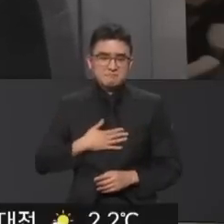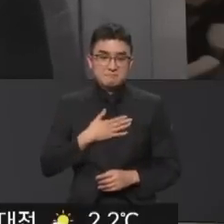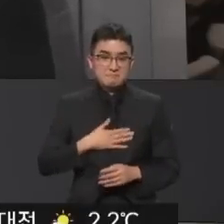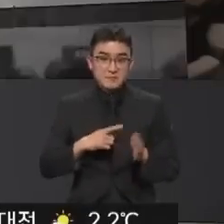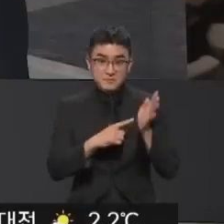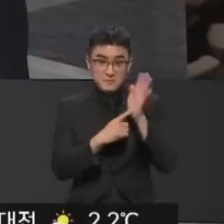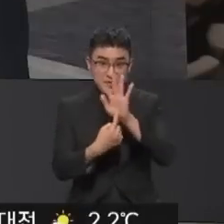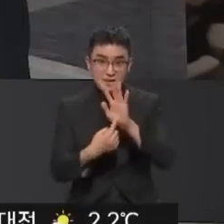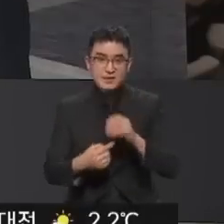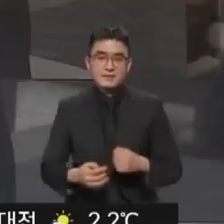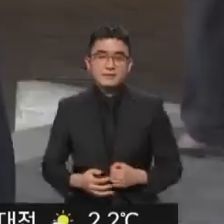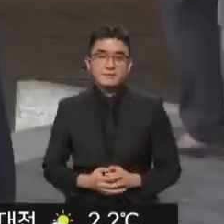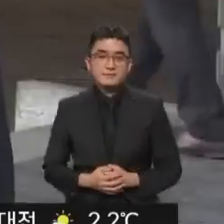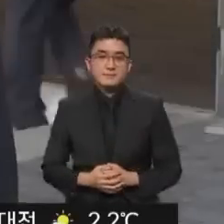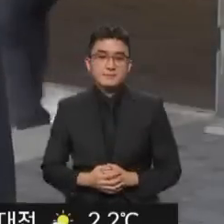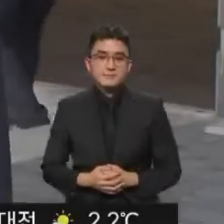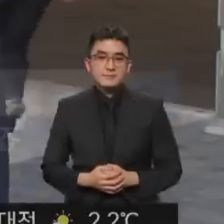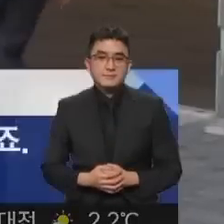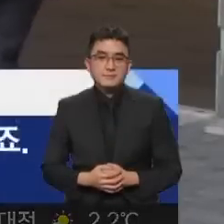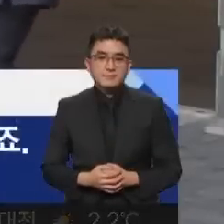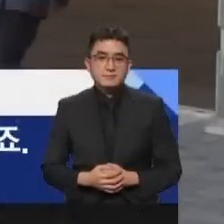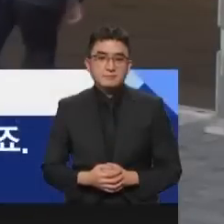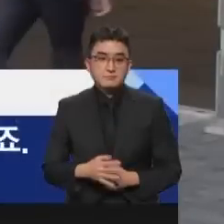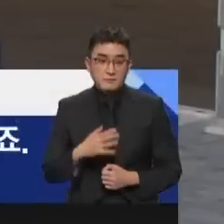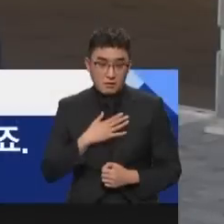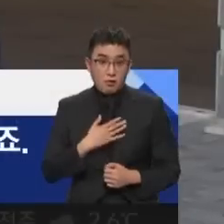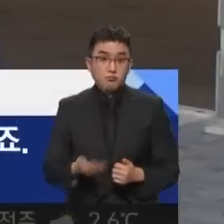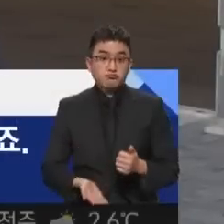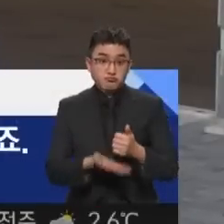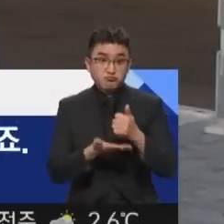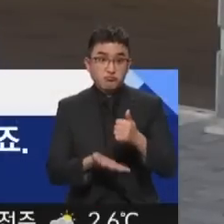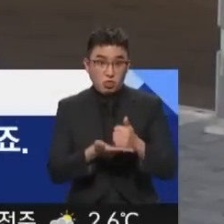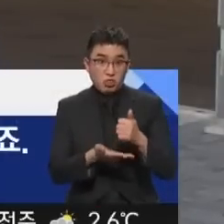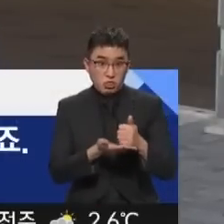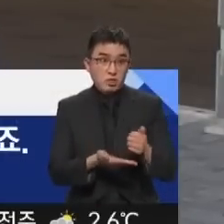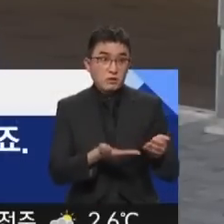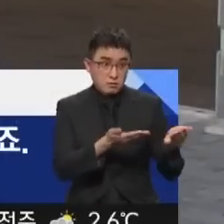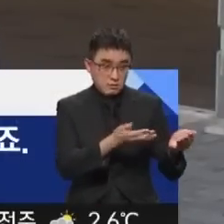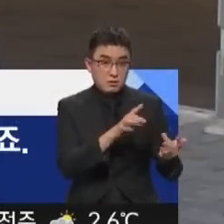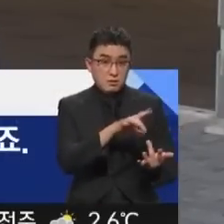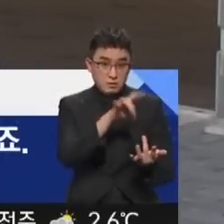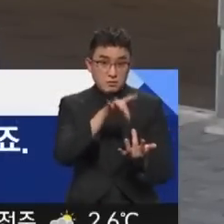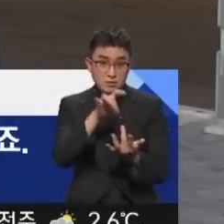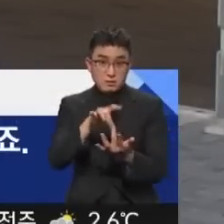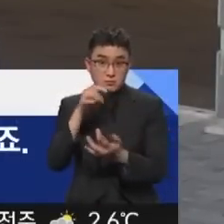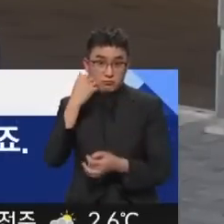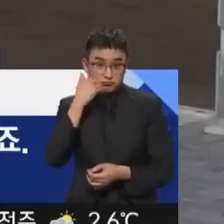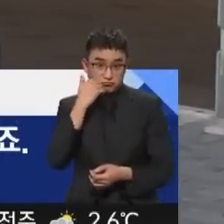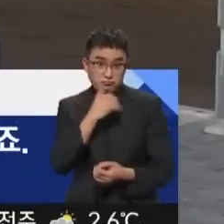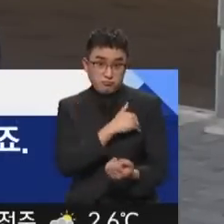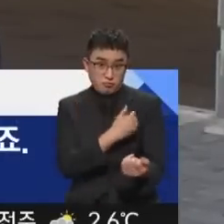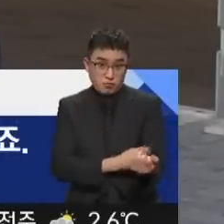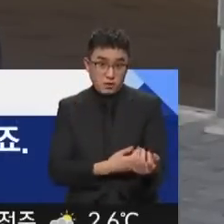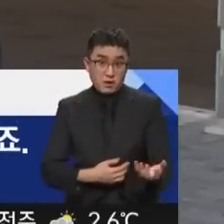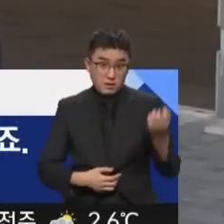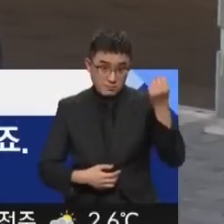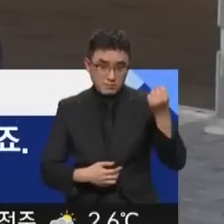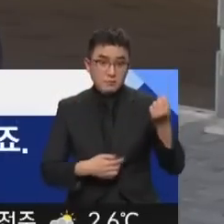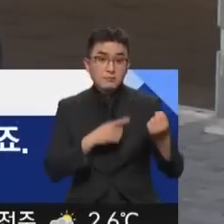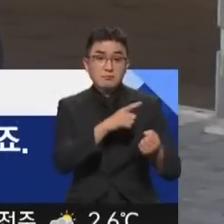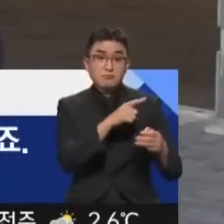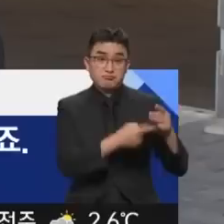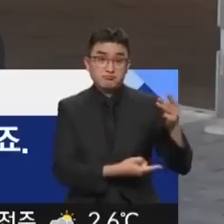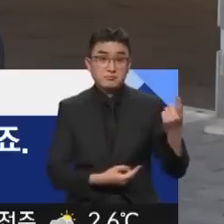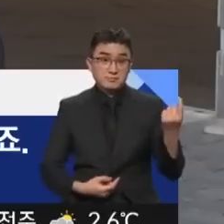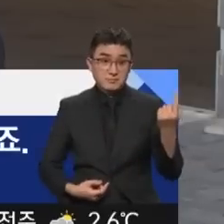드러냈습니다. 저는 추천을 해드리고 이제 인사에 대한 결정은 인사권자가 하시는